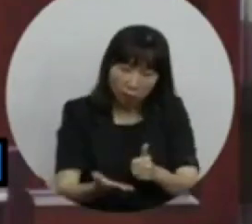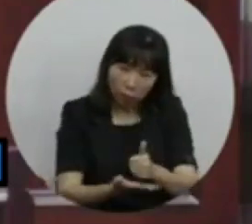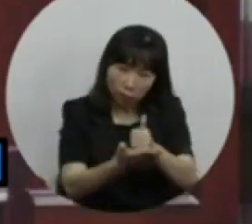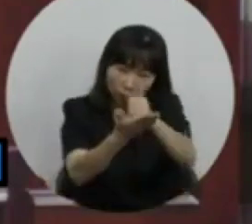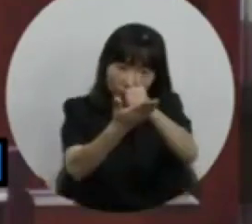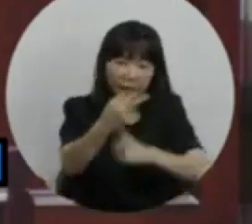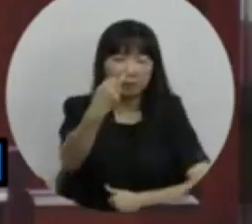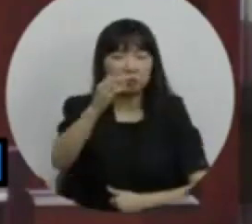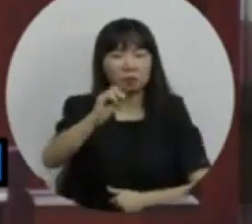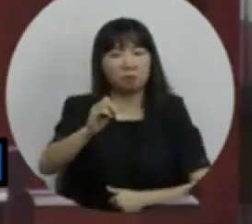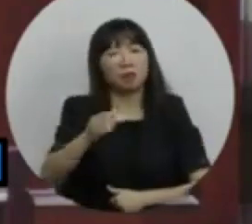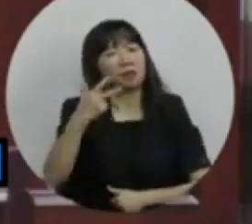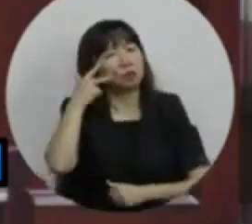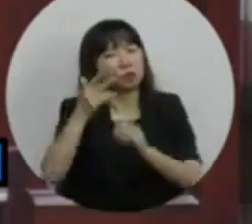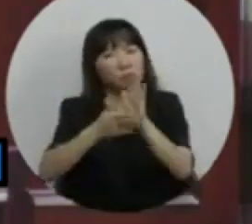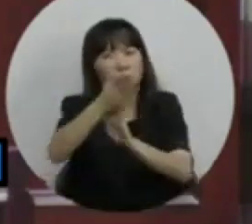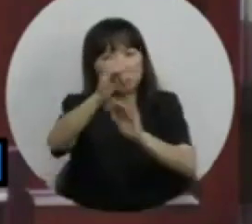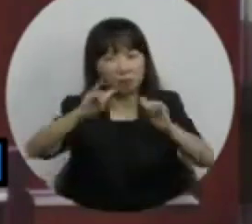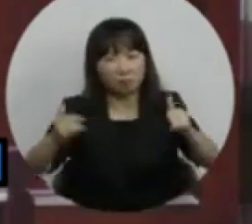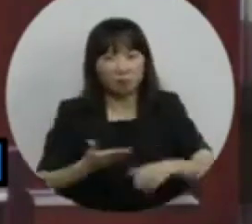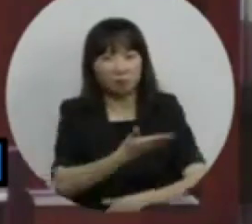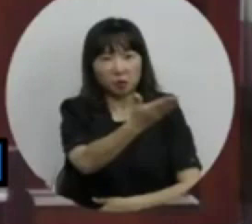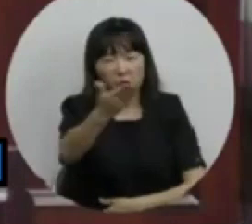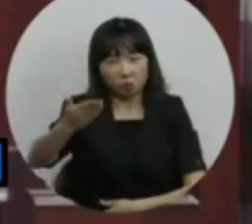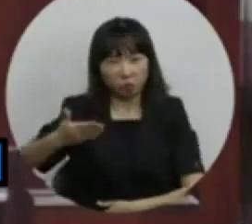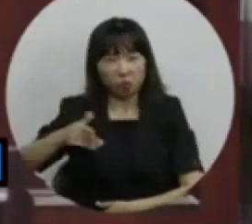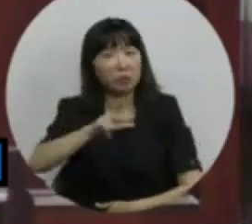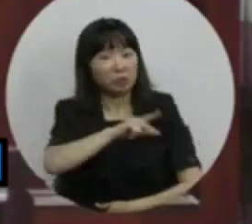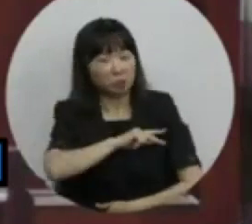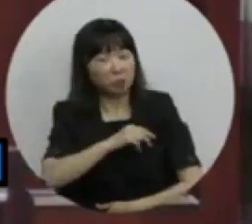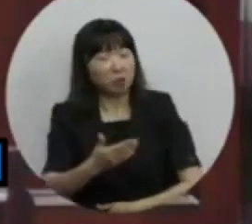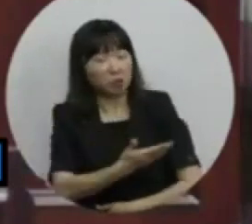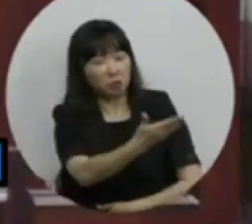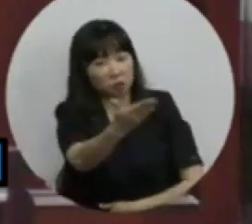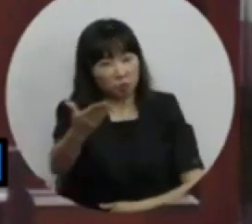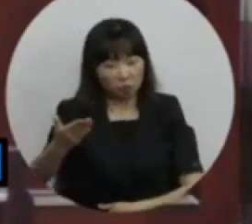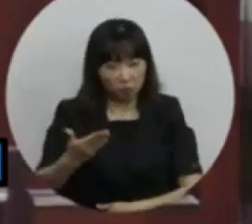12만 여주시민 여러분, 그리고 의원님 여러분,